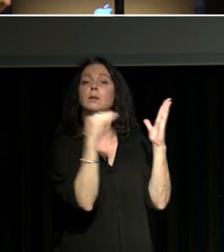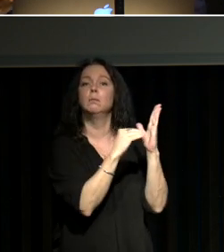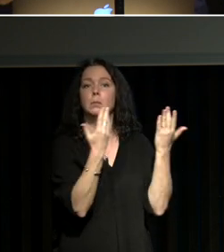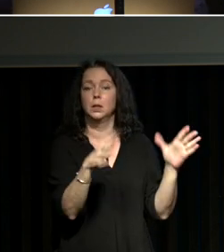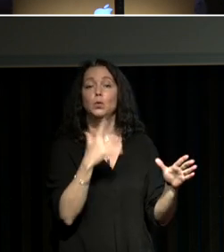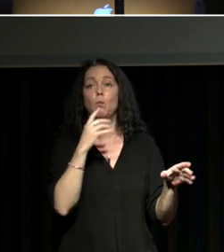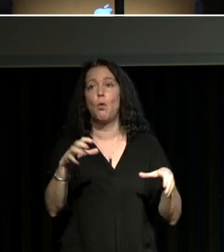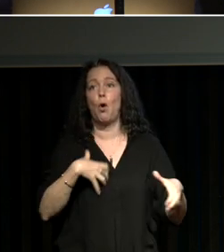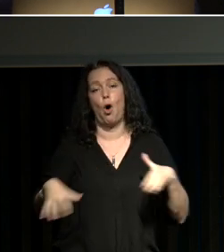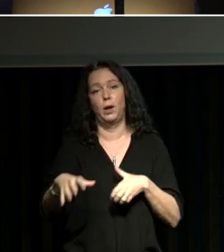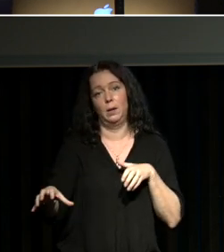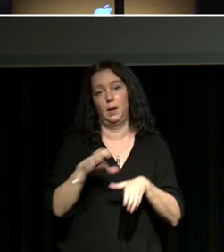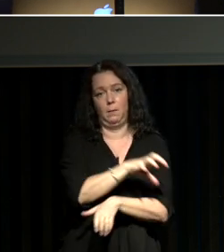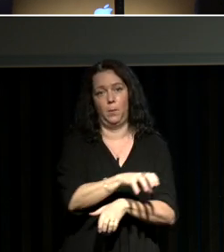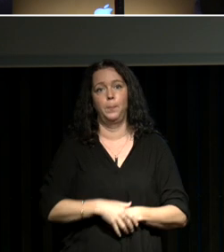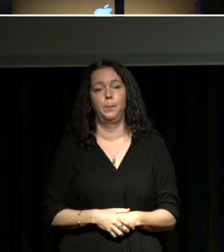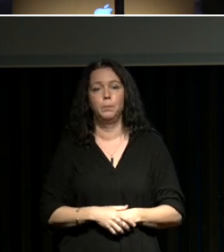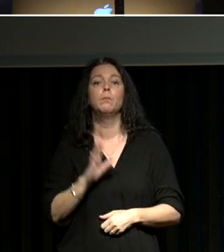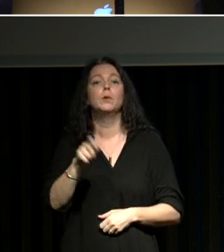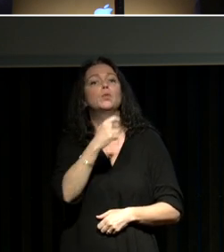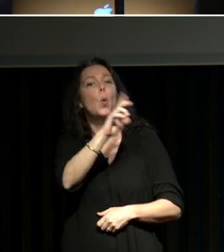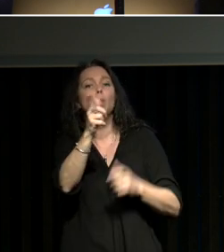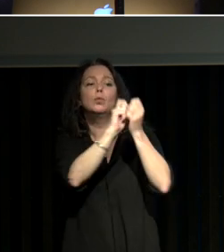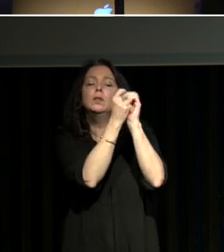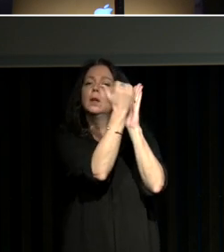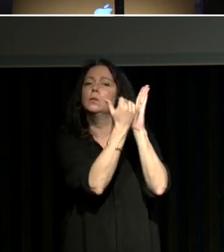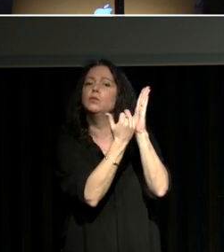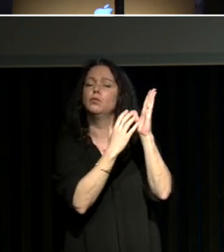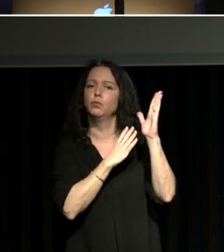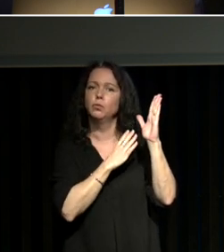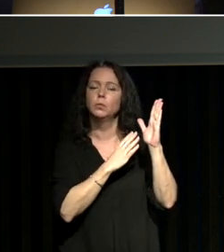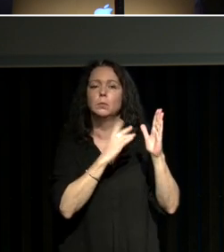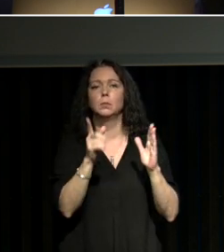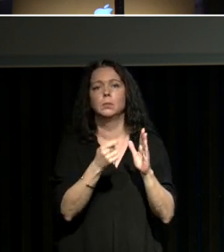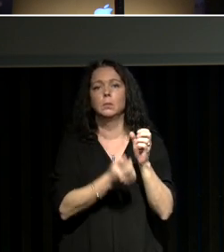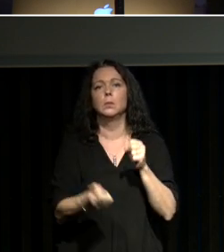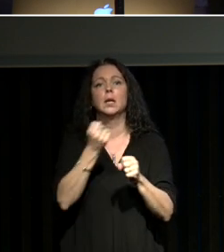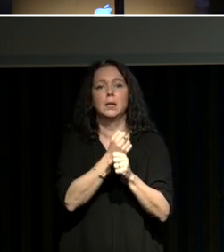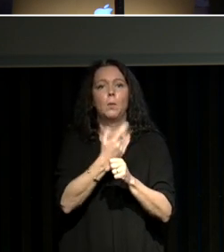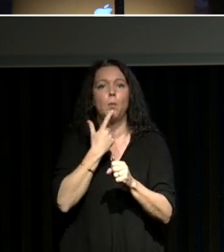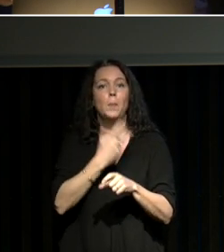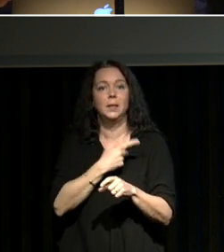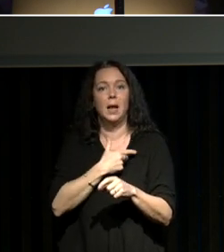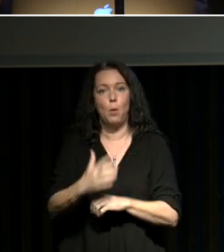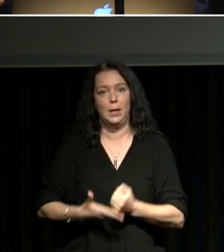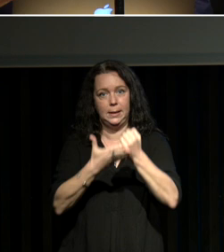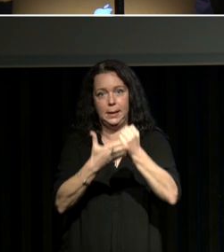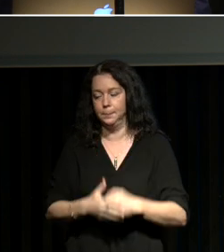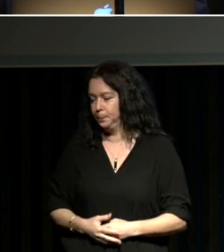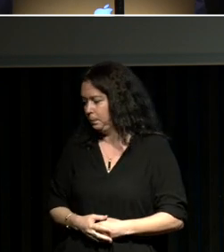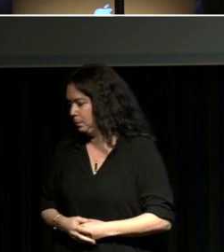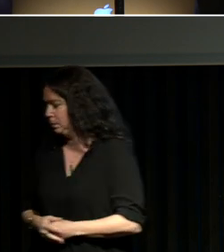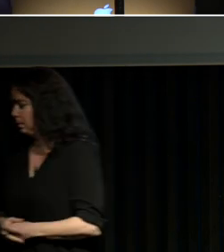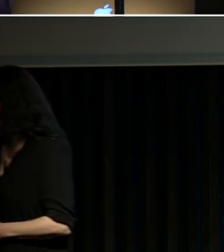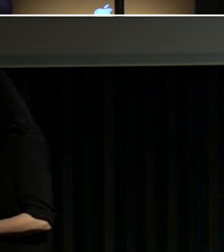prélèvement d'organes. Bien évidemment, il y a eu beaucoup d'autres modifications, en particulier sur la procréation médicalement assistée. La loi de 2011 avait